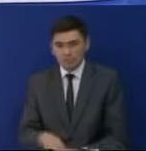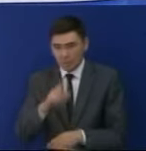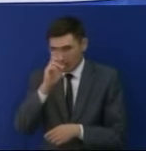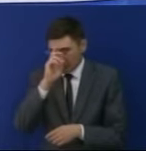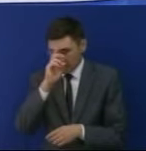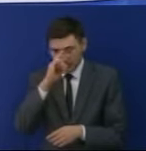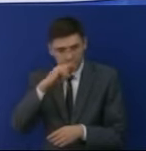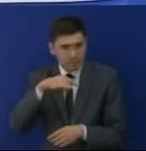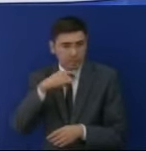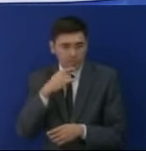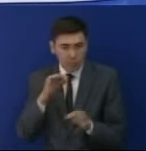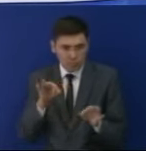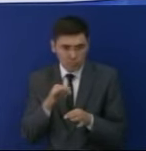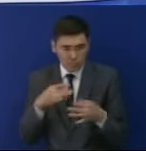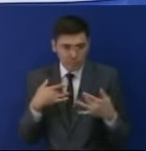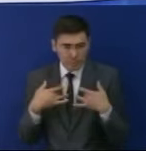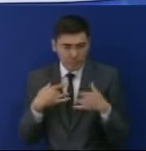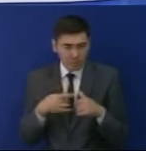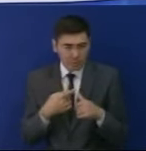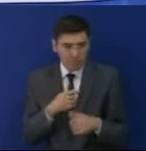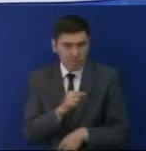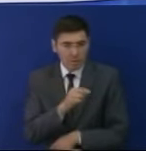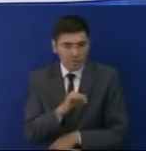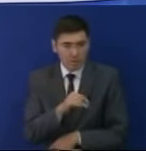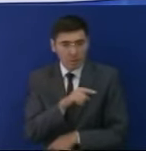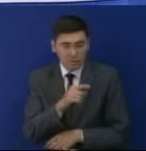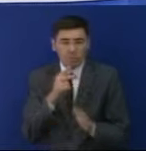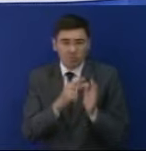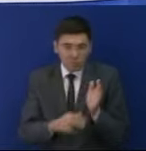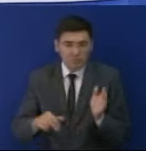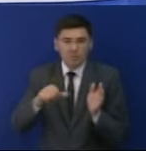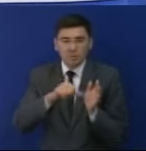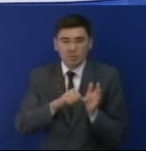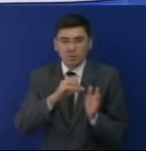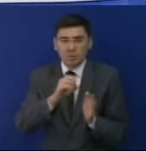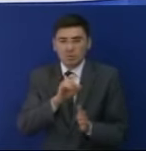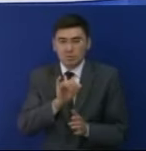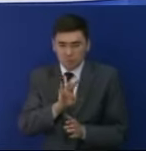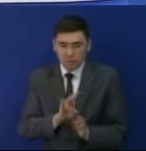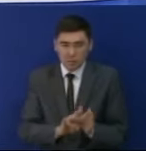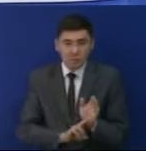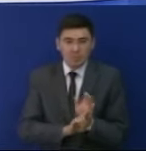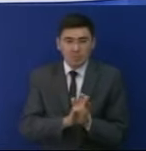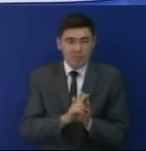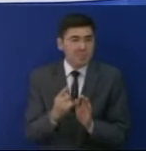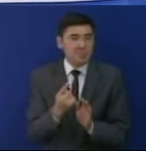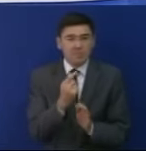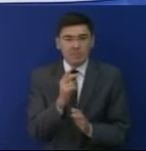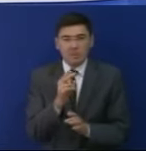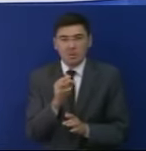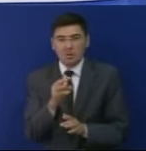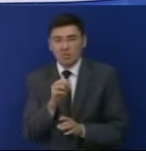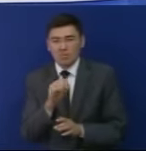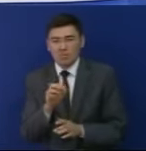Государственный казахский музыкально-драматический театр имени Абая начал свой 86-й театральный сезон с премьеры комедии «Бео Хаздарай».